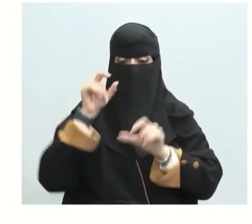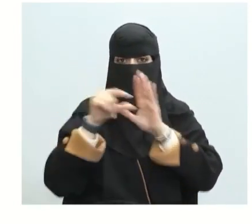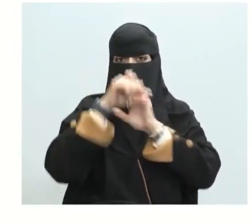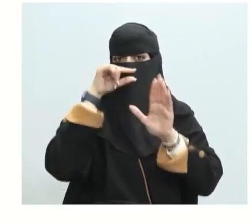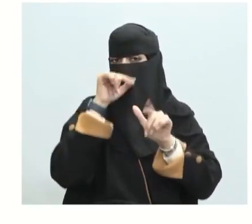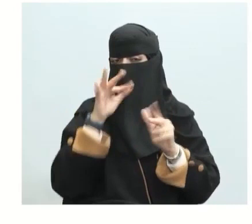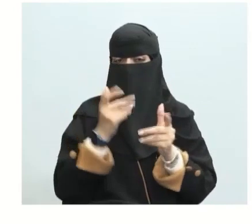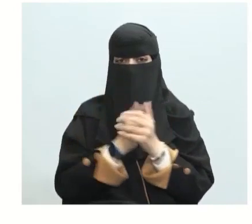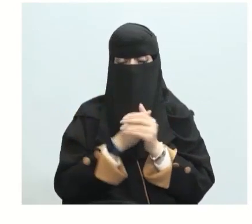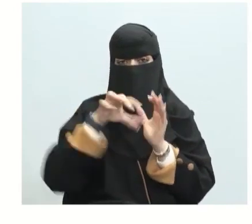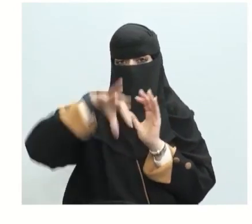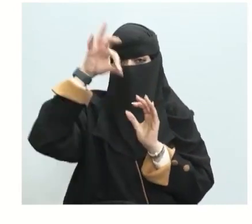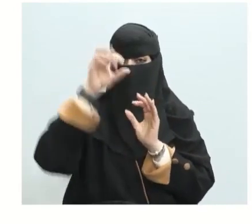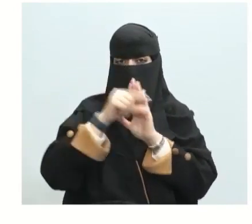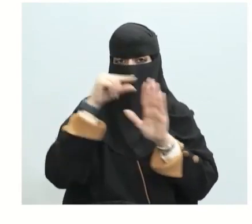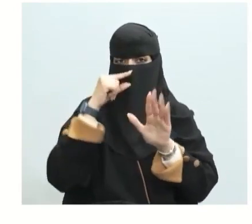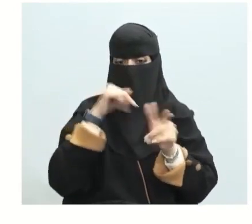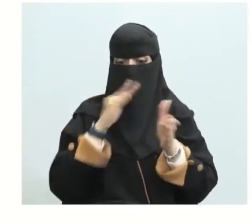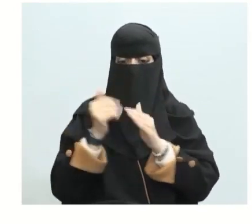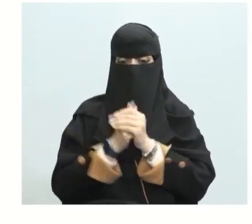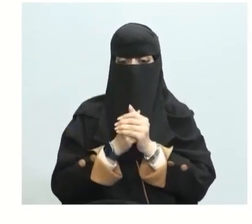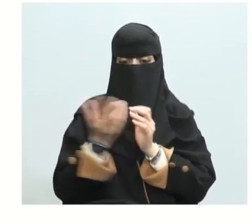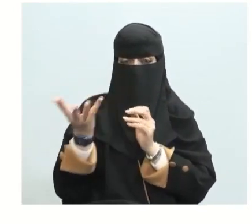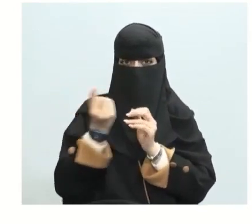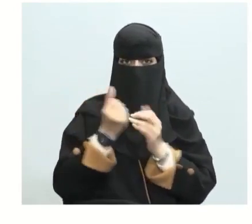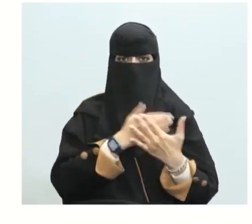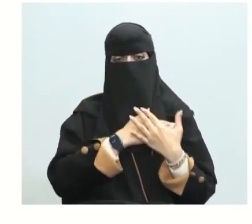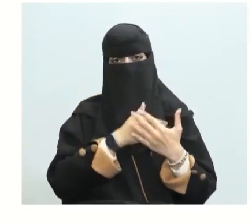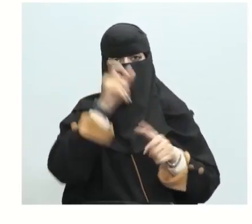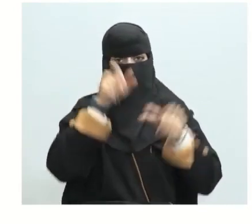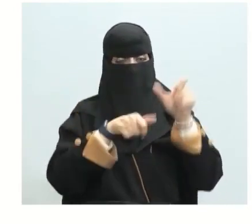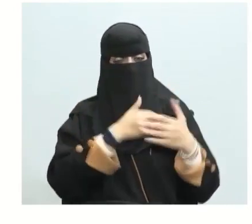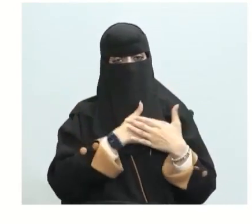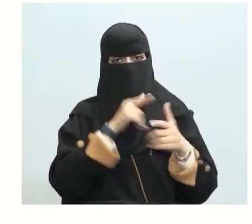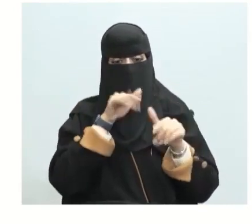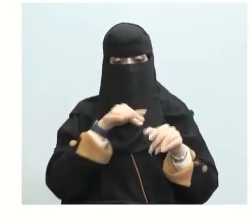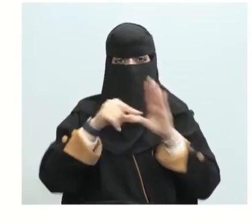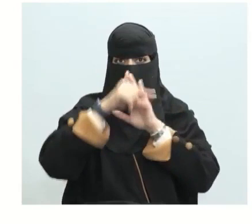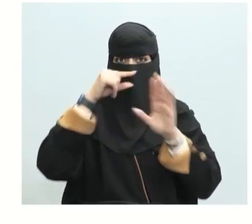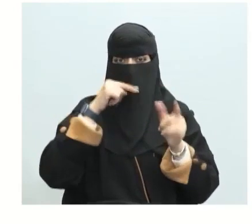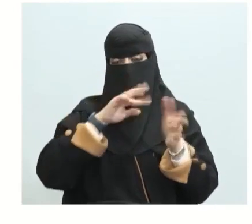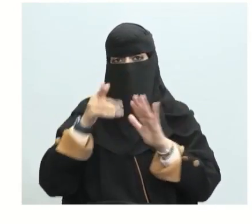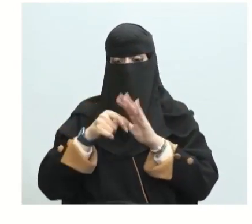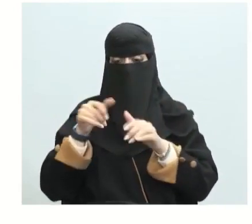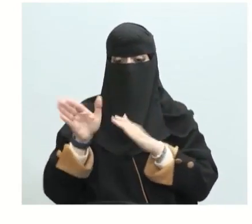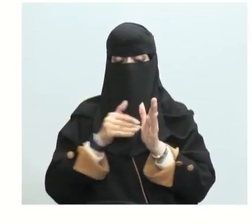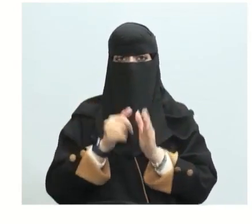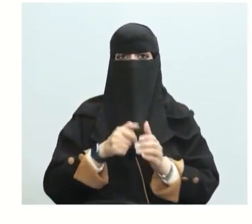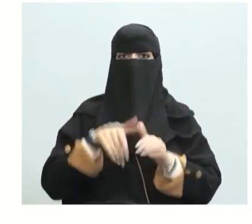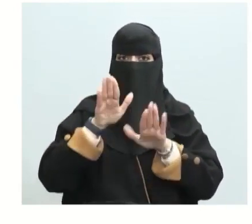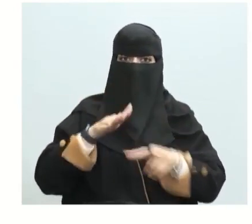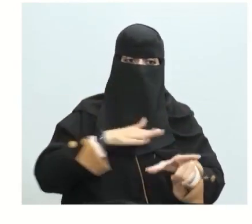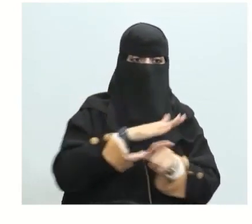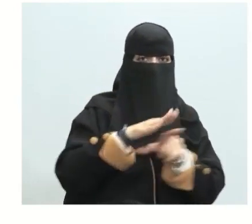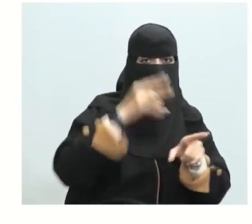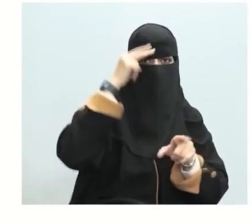عناوين عنوانا او عناوين كذلك اكتساب محبه الاخرين ضع عنوانا او عناوين ايضا الوحده الوطنيه بامكانك